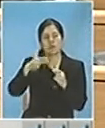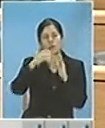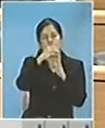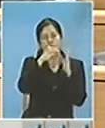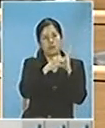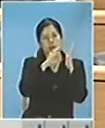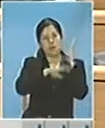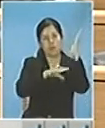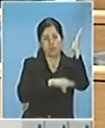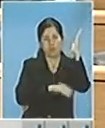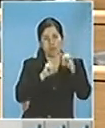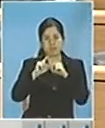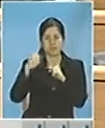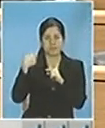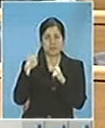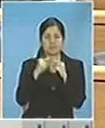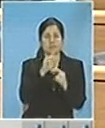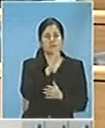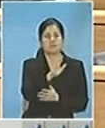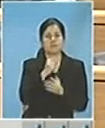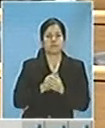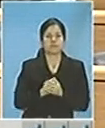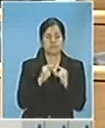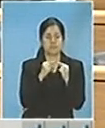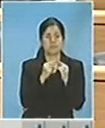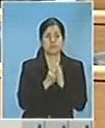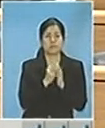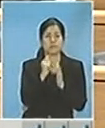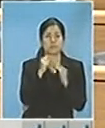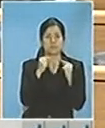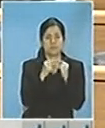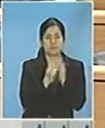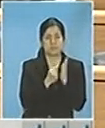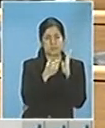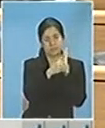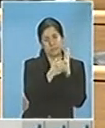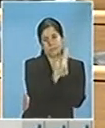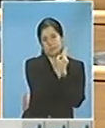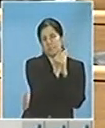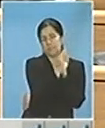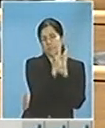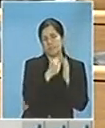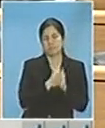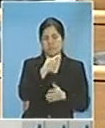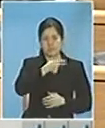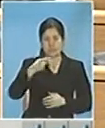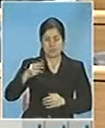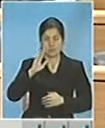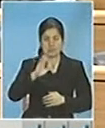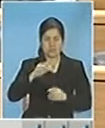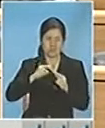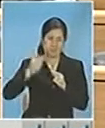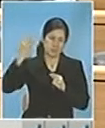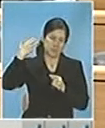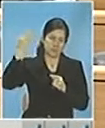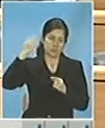ไม่ใช่เฉพาะภาคอีสานเท่านั้นของทุกภาคเพราะว่านั่นคือภาษาพ่อภาษา